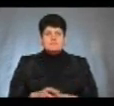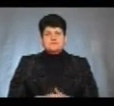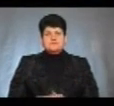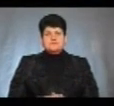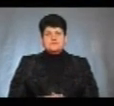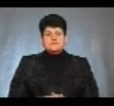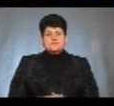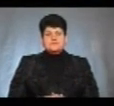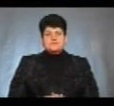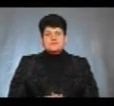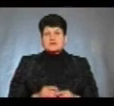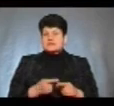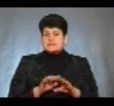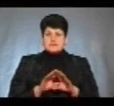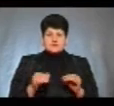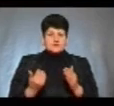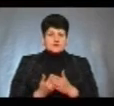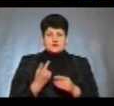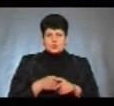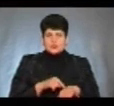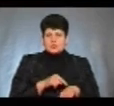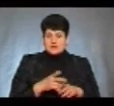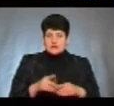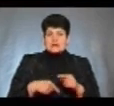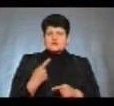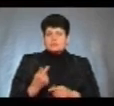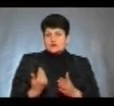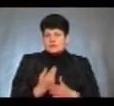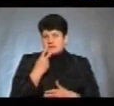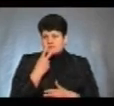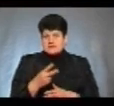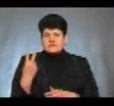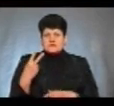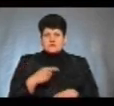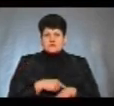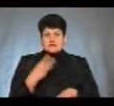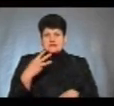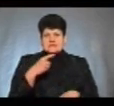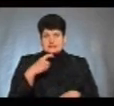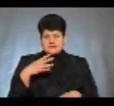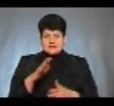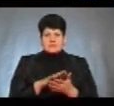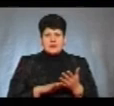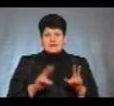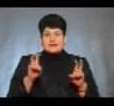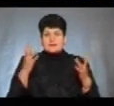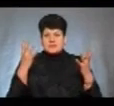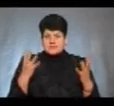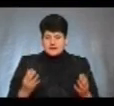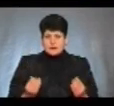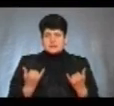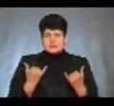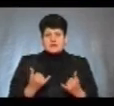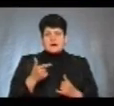Сорочинська. Це вся інформація на цю годину. Наступний випуск новин дивіться о 20:30. Далі в ефірі «Тема дня» моя колега